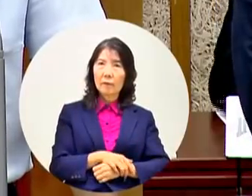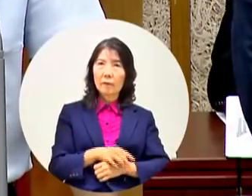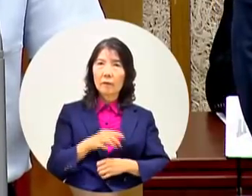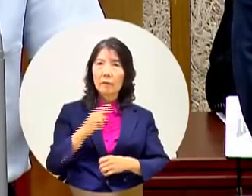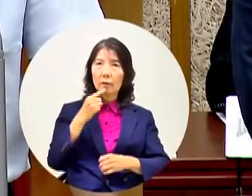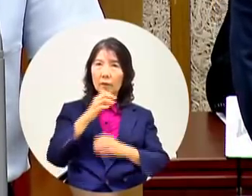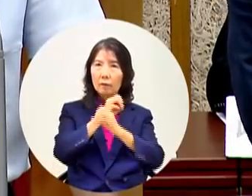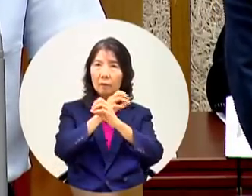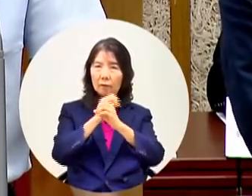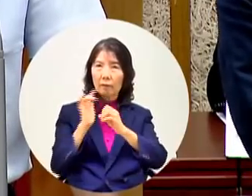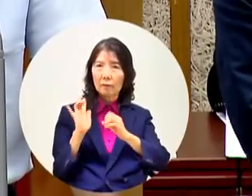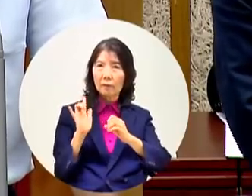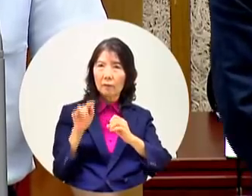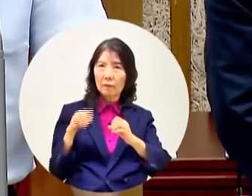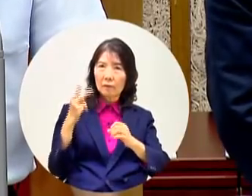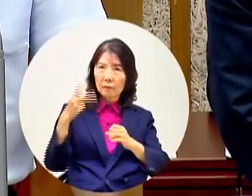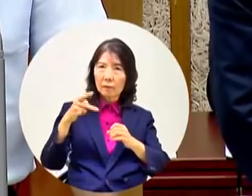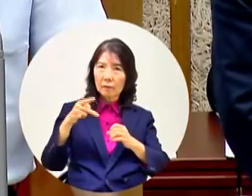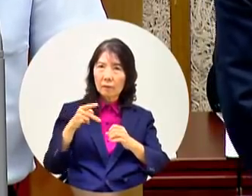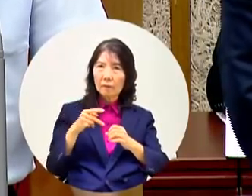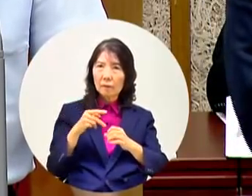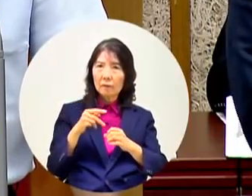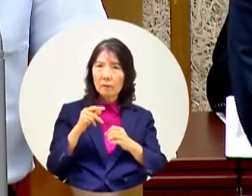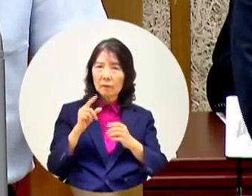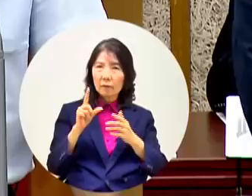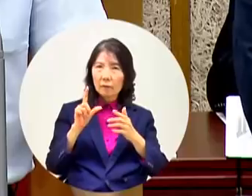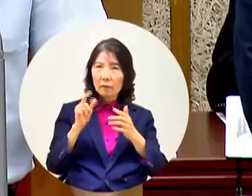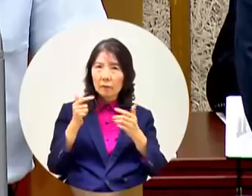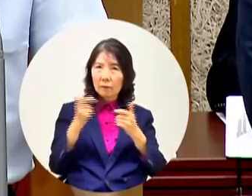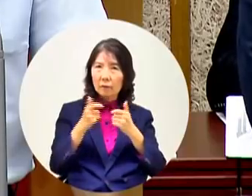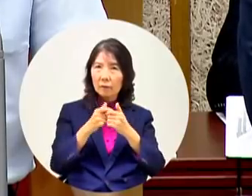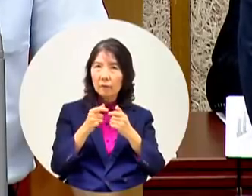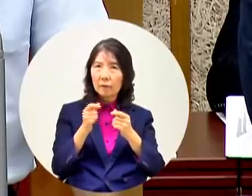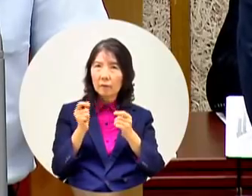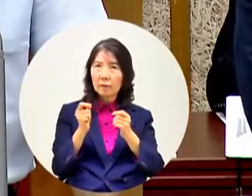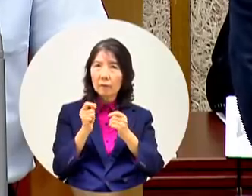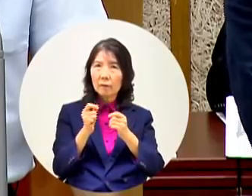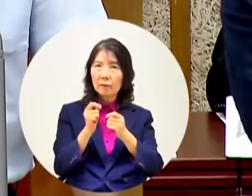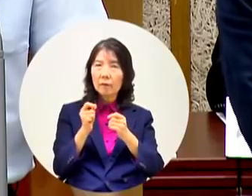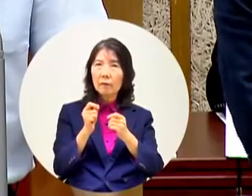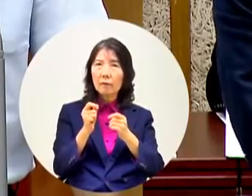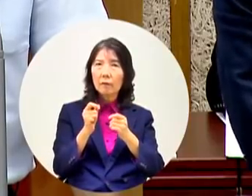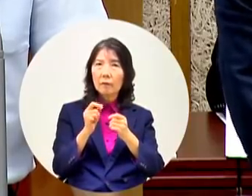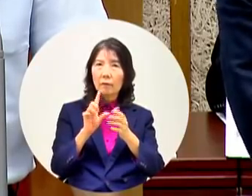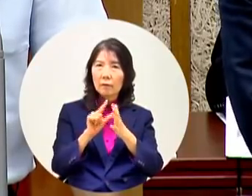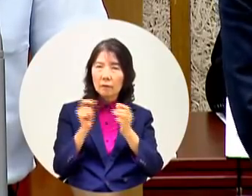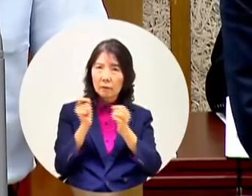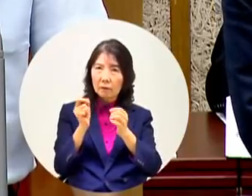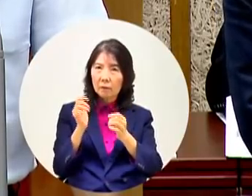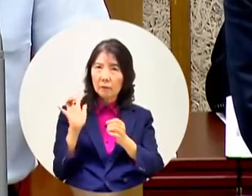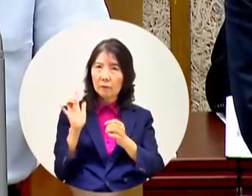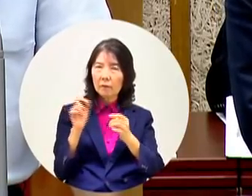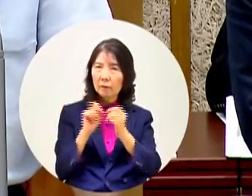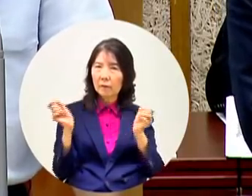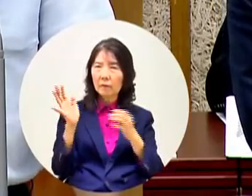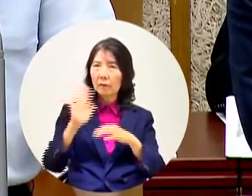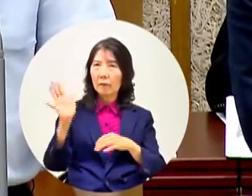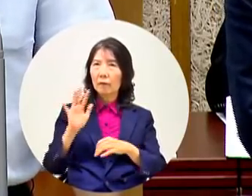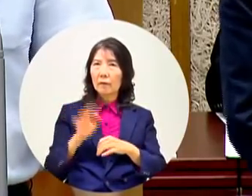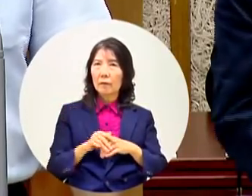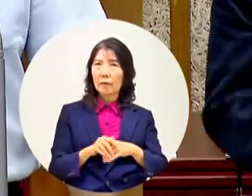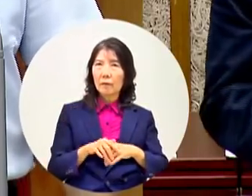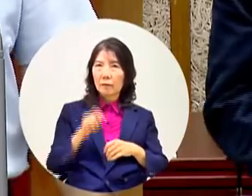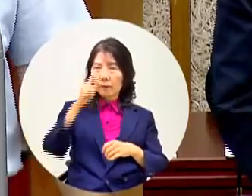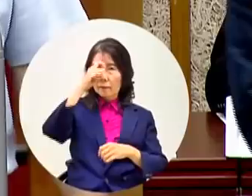停等的时间，我们尽量在周期时间上在合理的时间去缩短，不要让它停等太久，因为毕竟这个部分其实希望